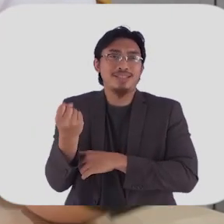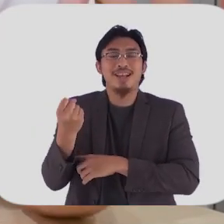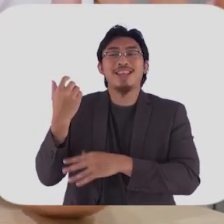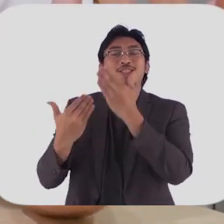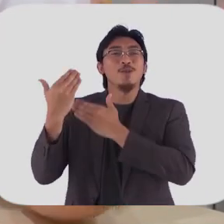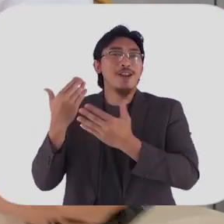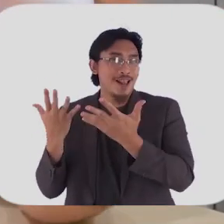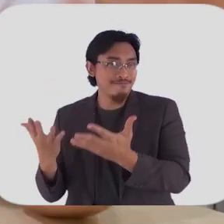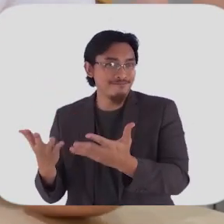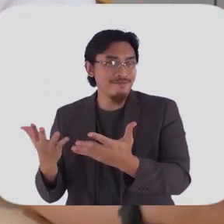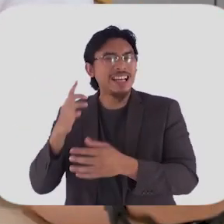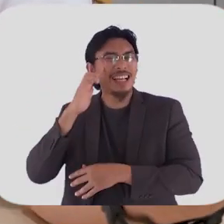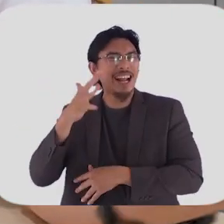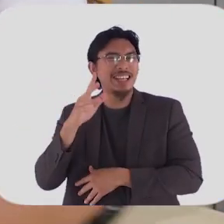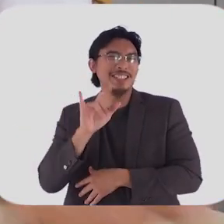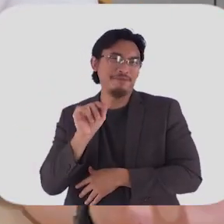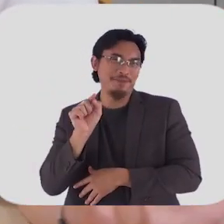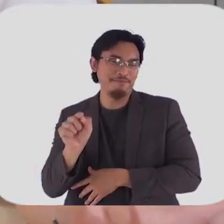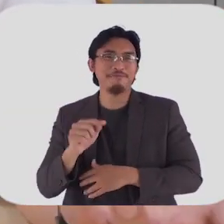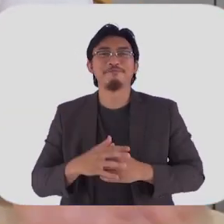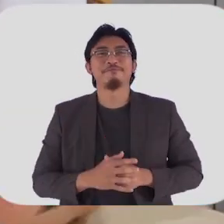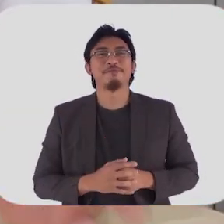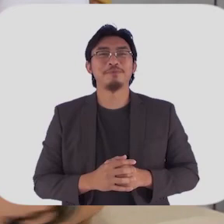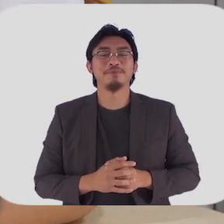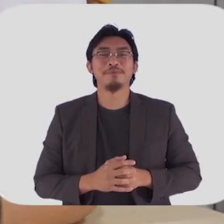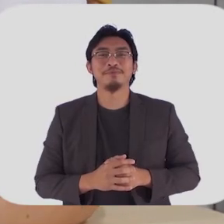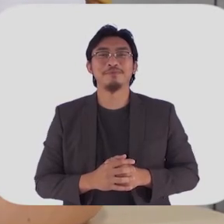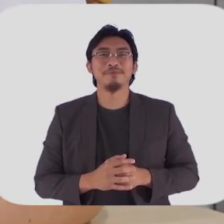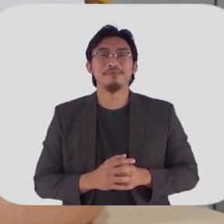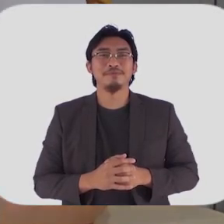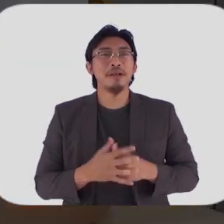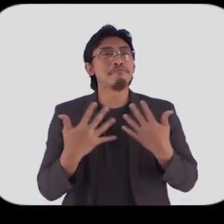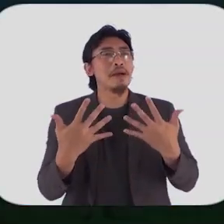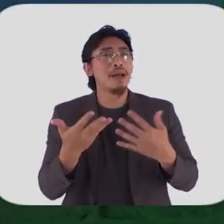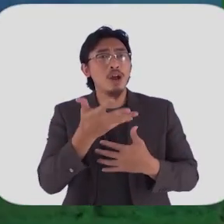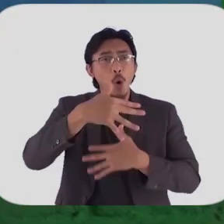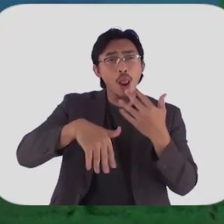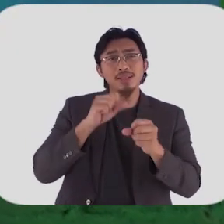prototyping pengelolaan sampah di pasar tradisional. Kira-kira seperti itu.